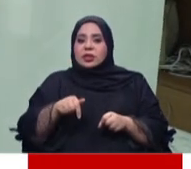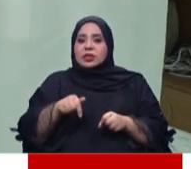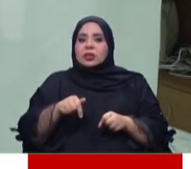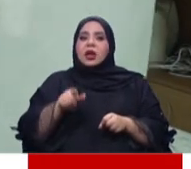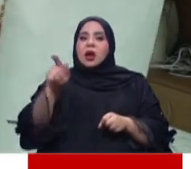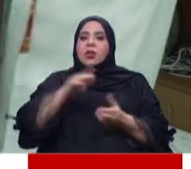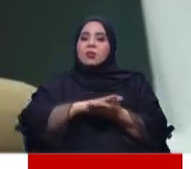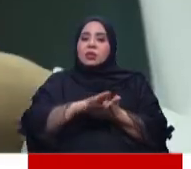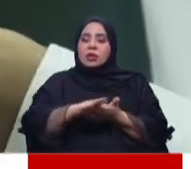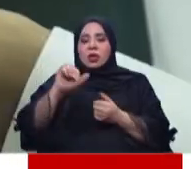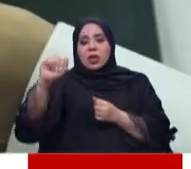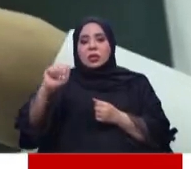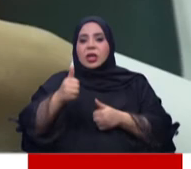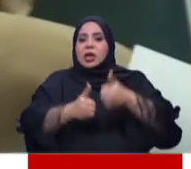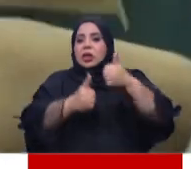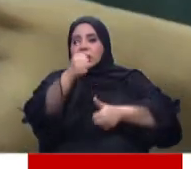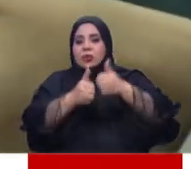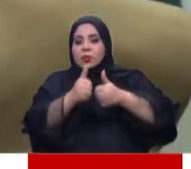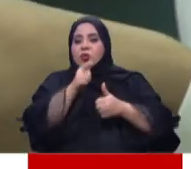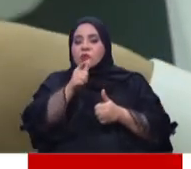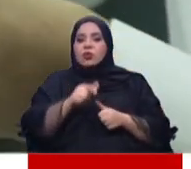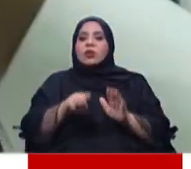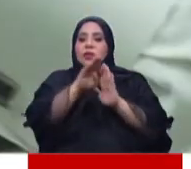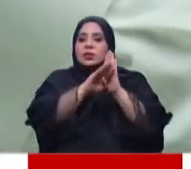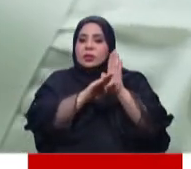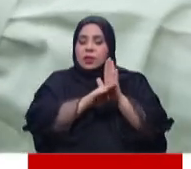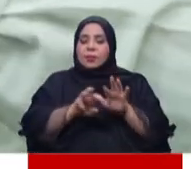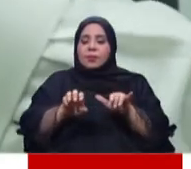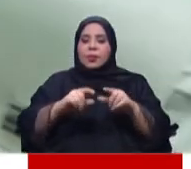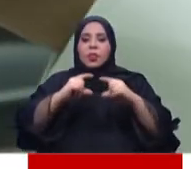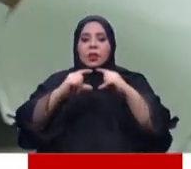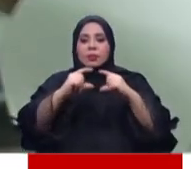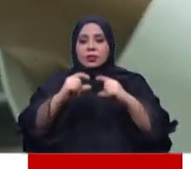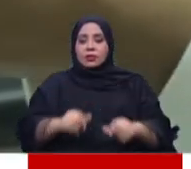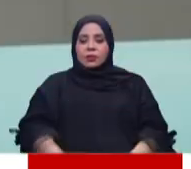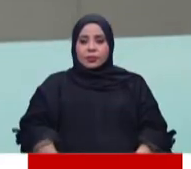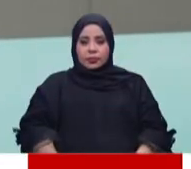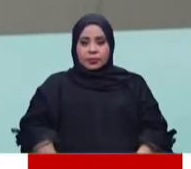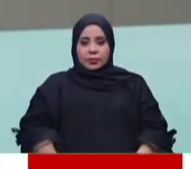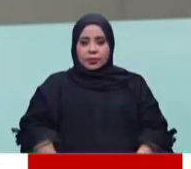منصة مستقلة لاختبارات واجهة برمجة التطبيقات المصرفية.